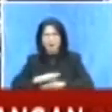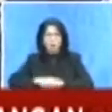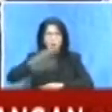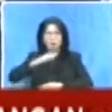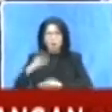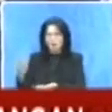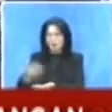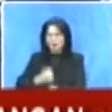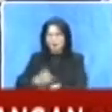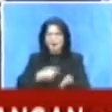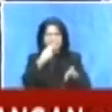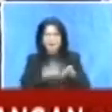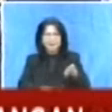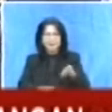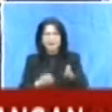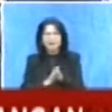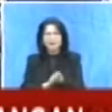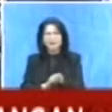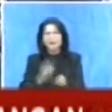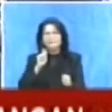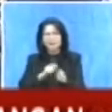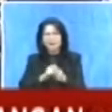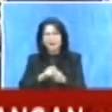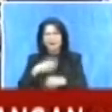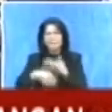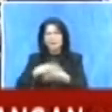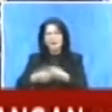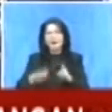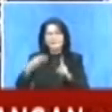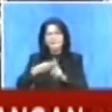maupun reformasi pengelolaan PNBP.